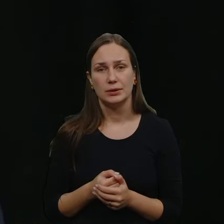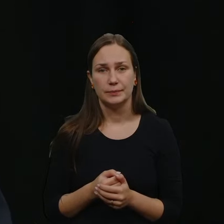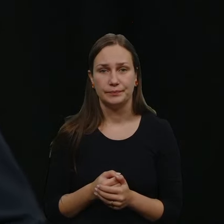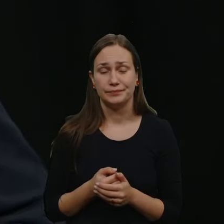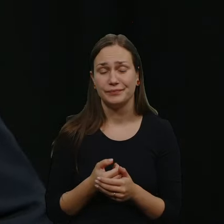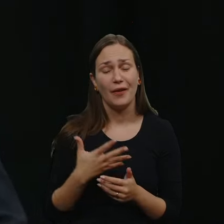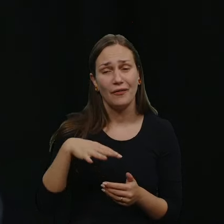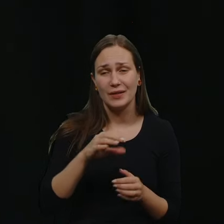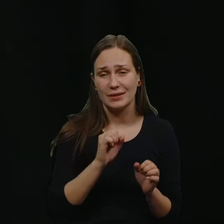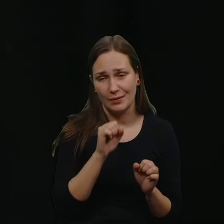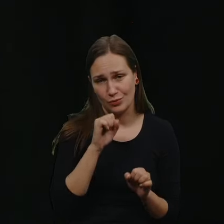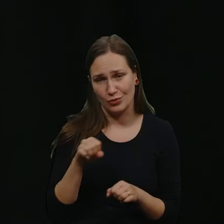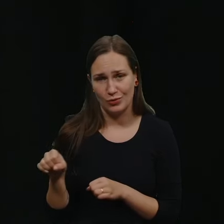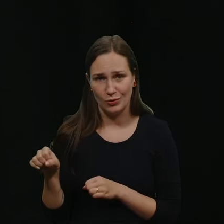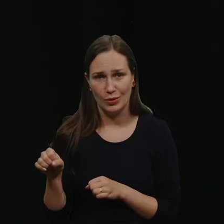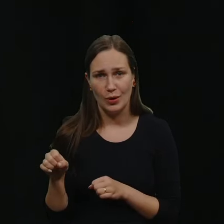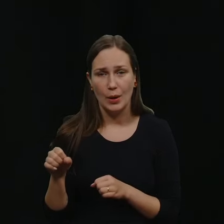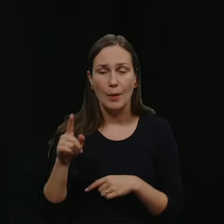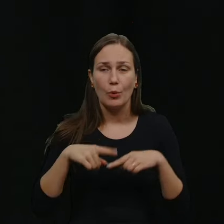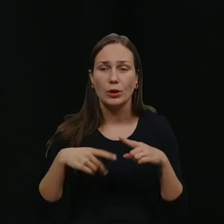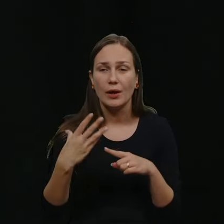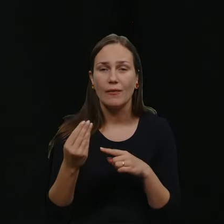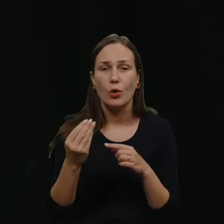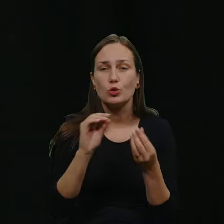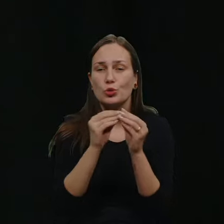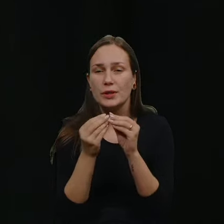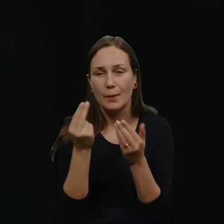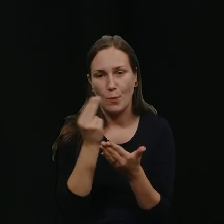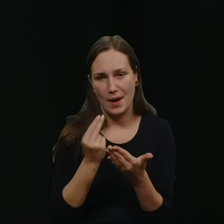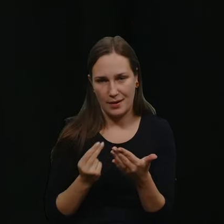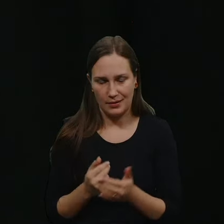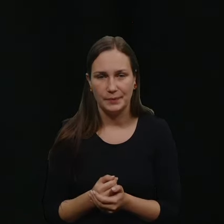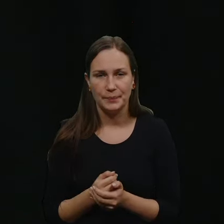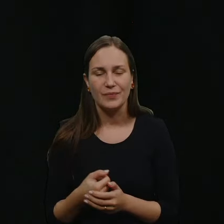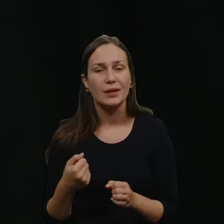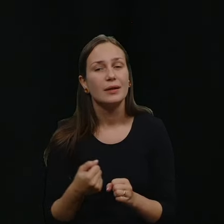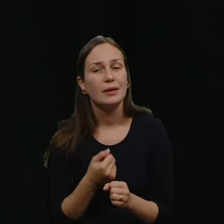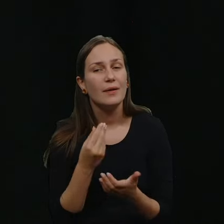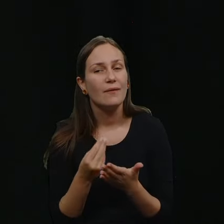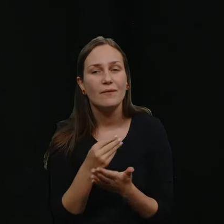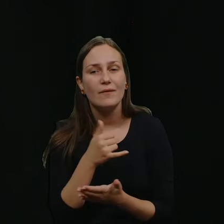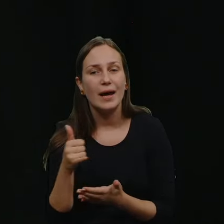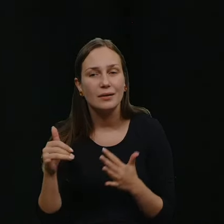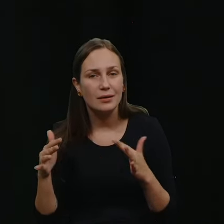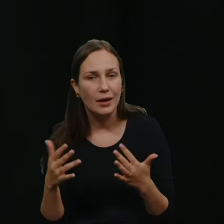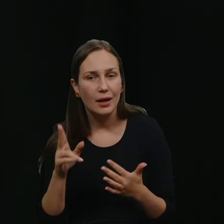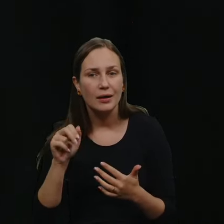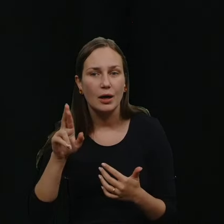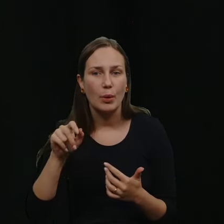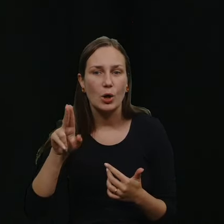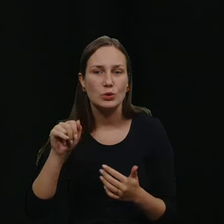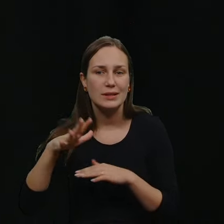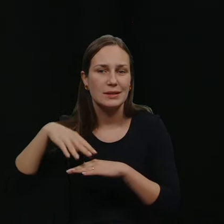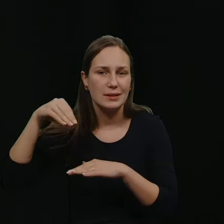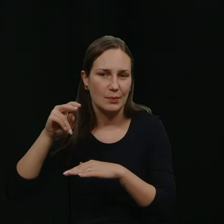Viskas galima, kai sakyti, politika tai yra kompromisų menas ir reikia vertinti tai, kad Karbauskis nebus Seime.